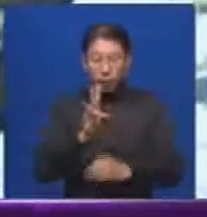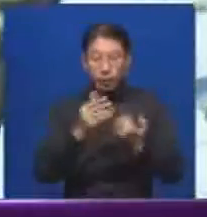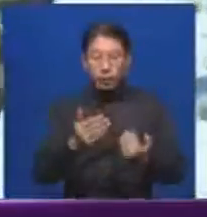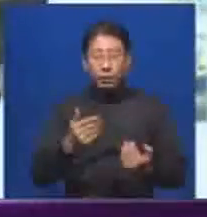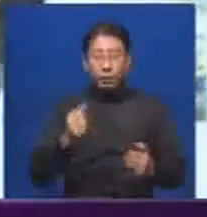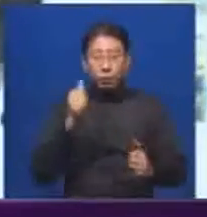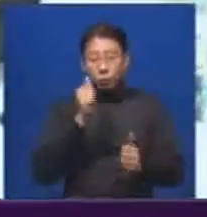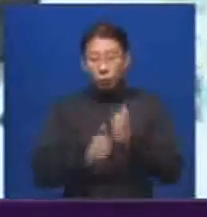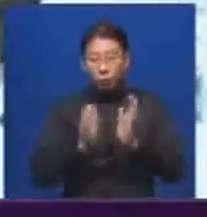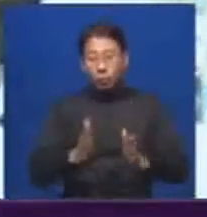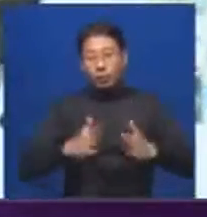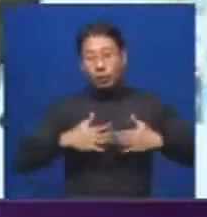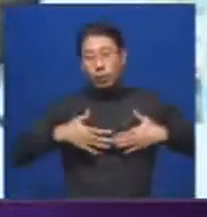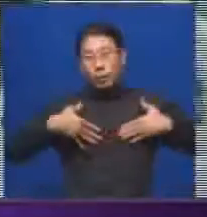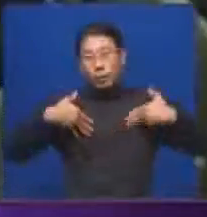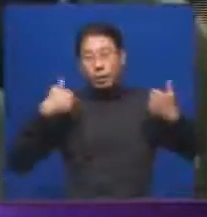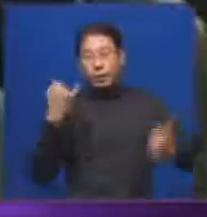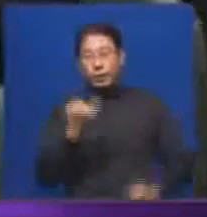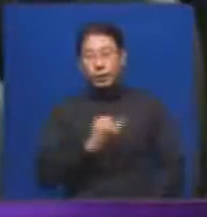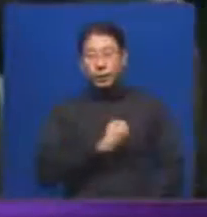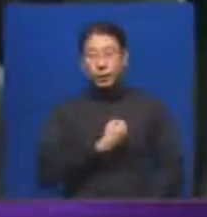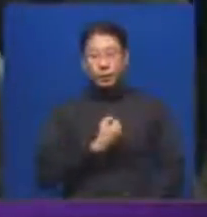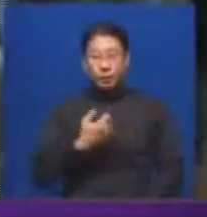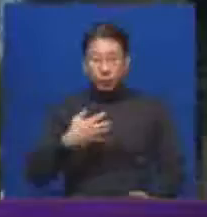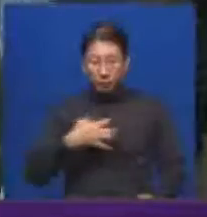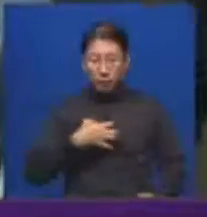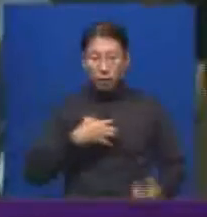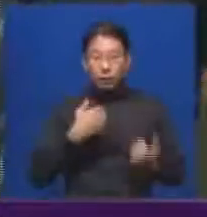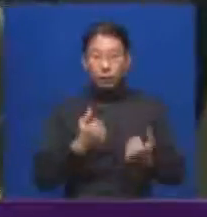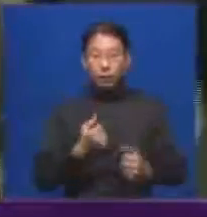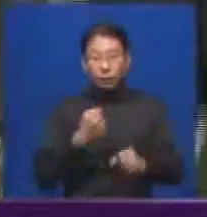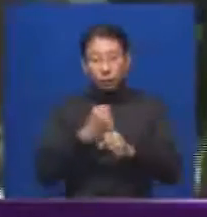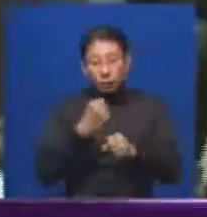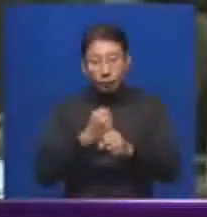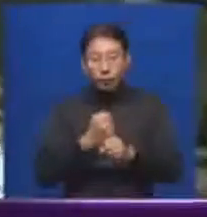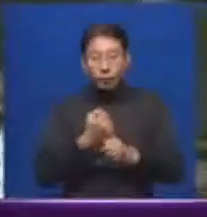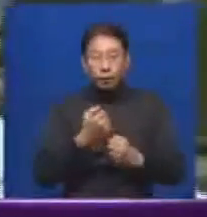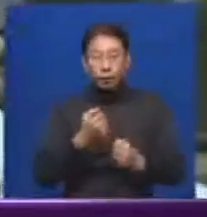ฝ่ายสบายใจแล้วก็จะสามารถช่วยสร้างความเชื่อมั่นให้กับประเทศได้ค่ะ